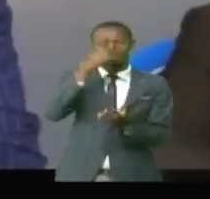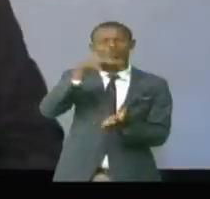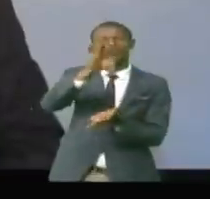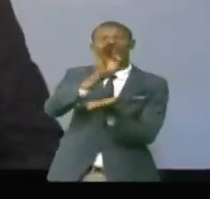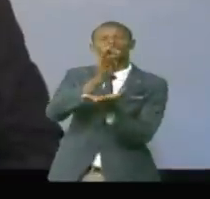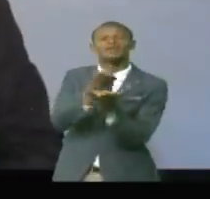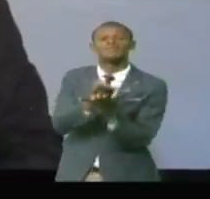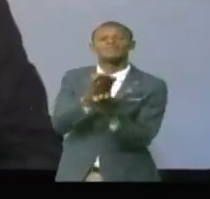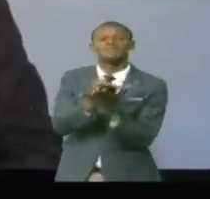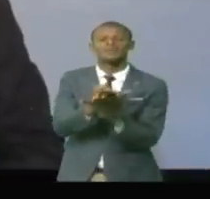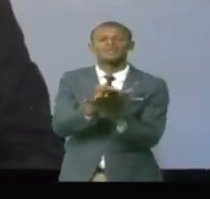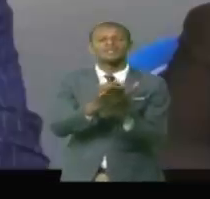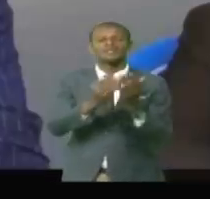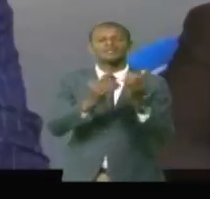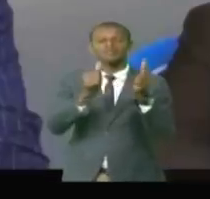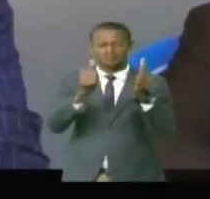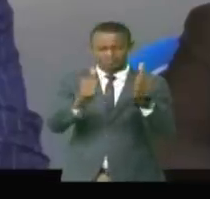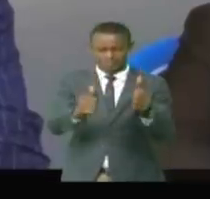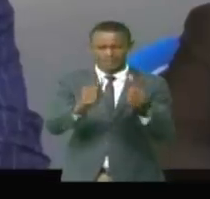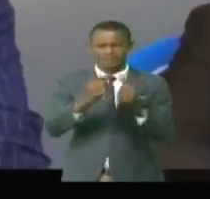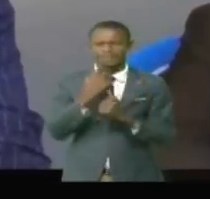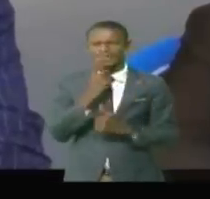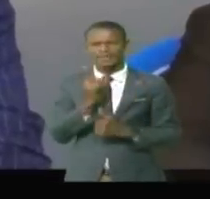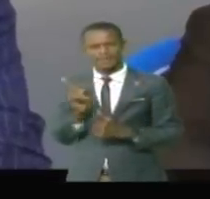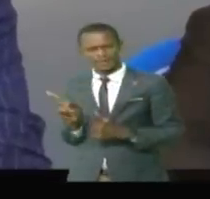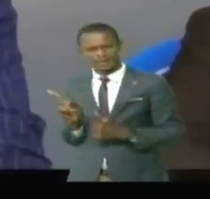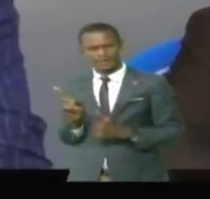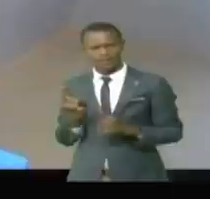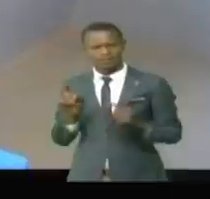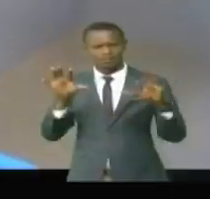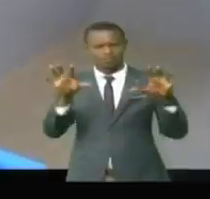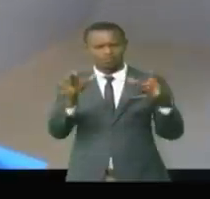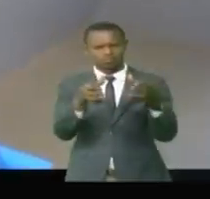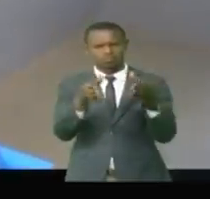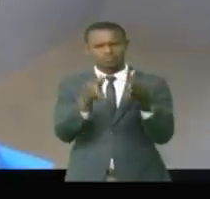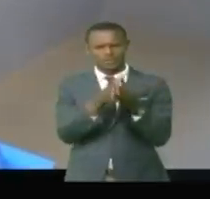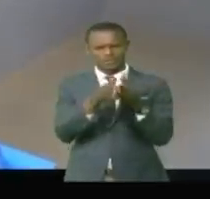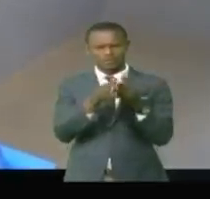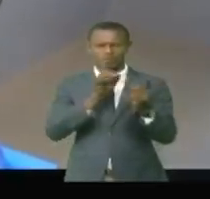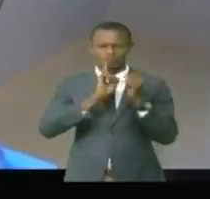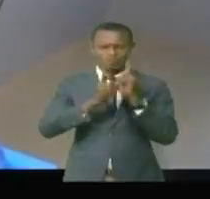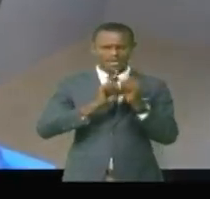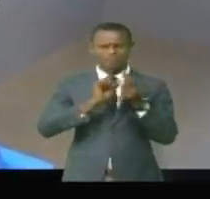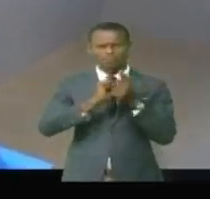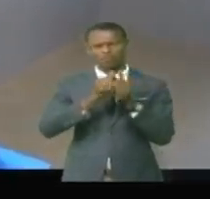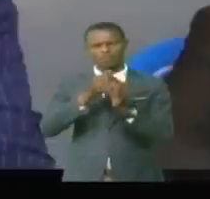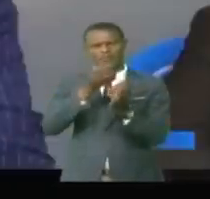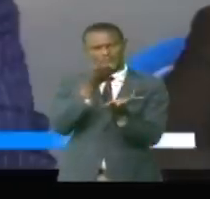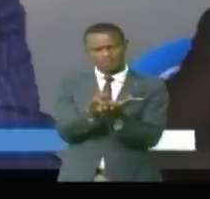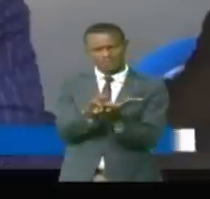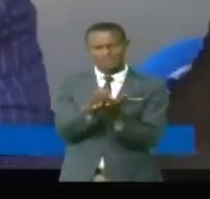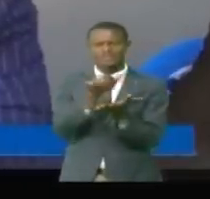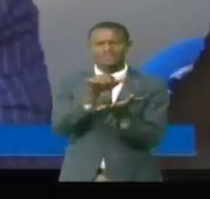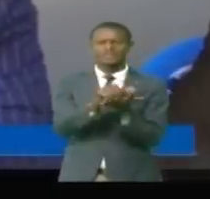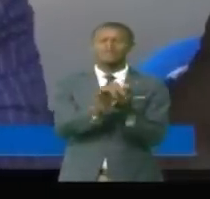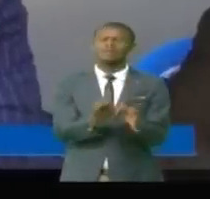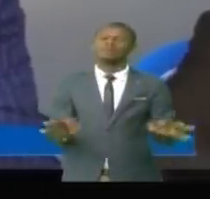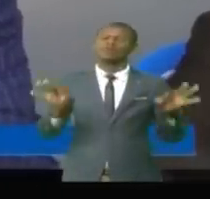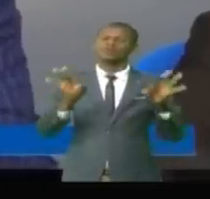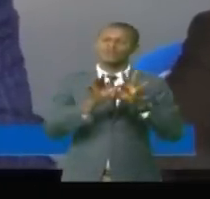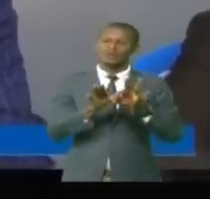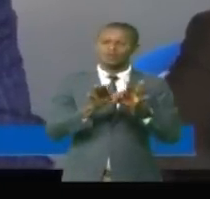rappeler que les conférences budgétaires sont un cadre de discussion autour des politiques publiques dont les